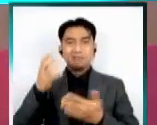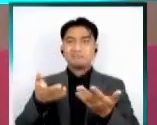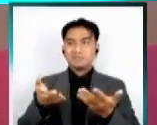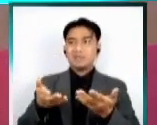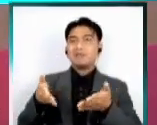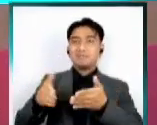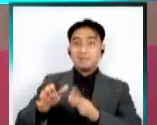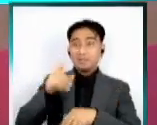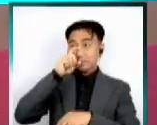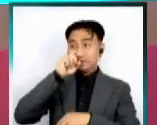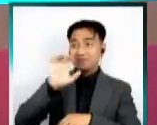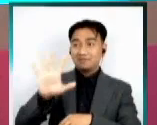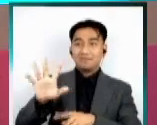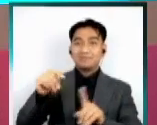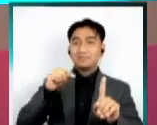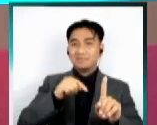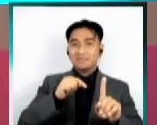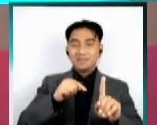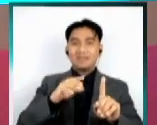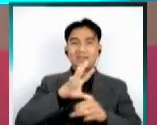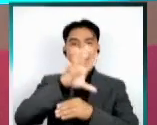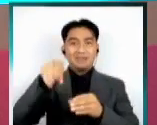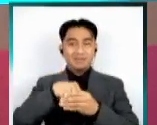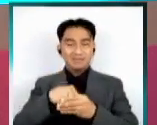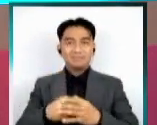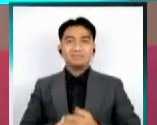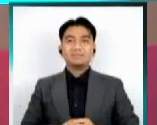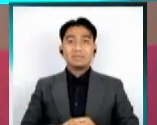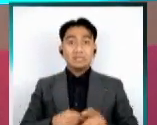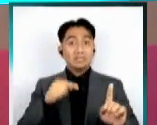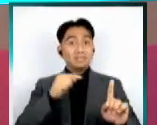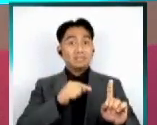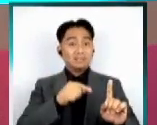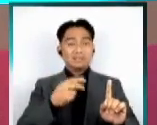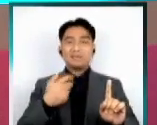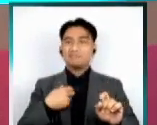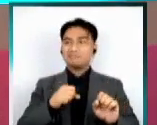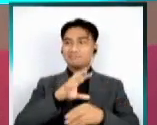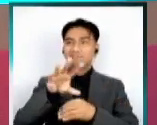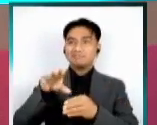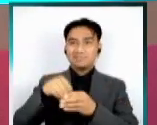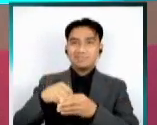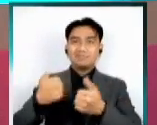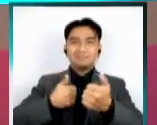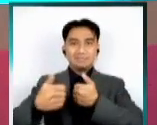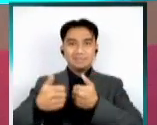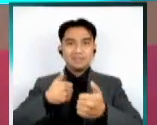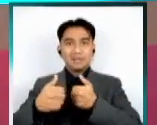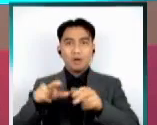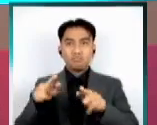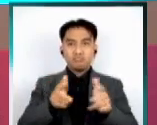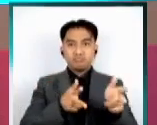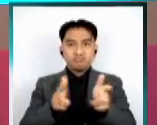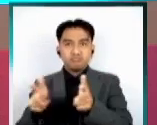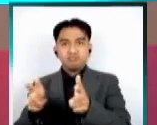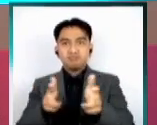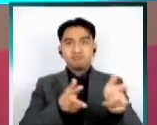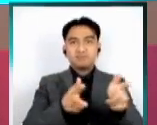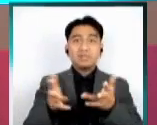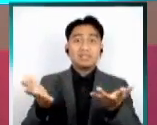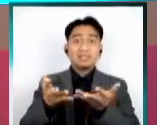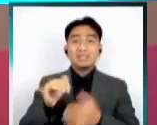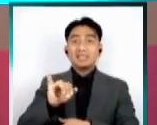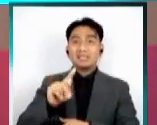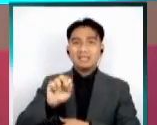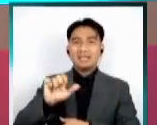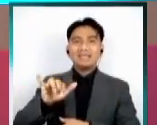10 years after napili siyang lumahok sa isang karerang, pwedeng mauwi sa scholarship sa Ferrari Driving Academy sa Italy. Kilalanin siya